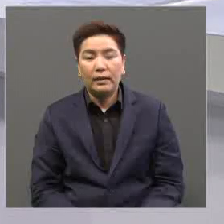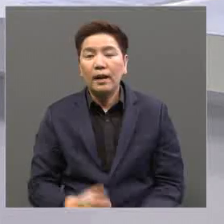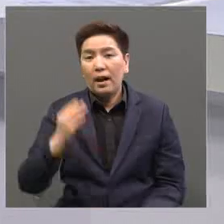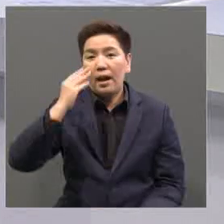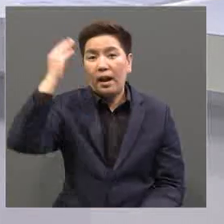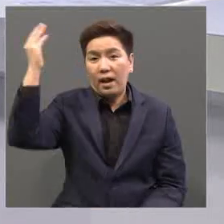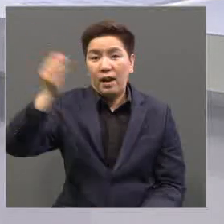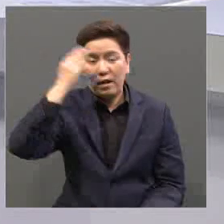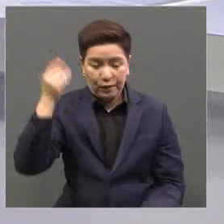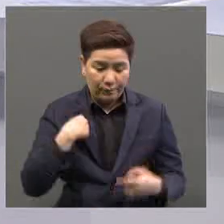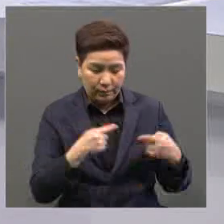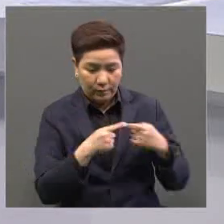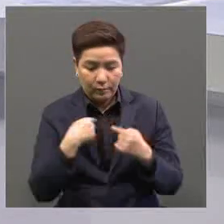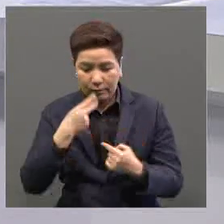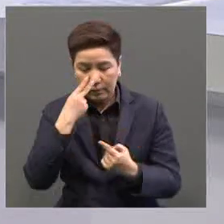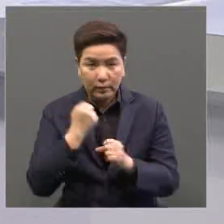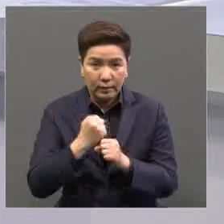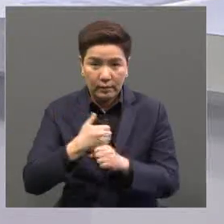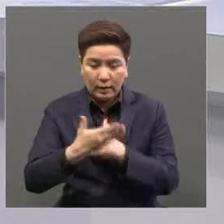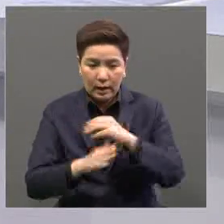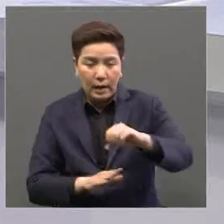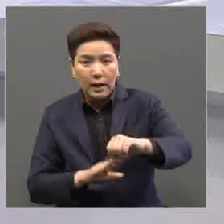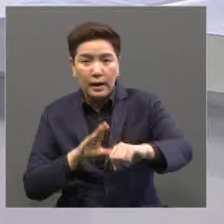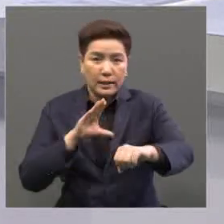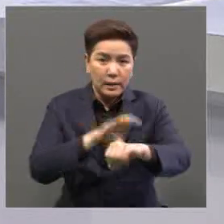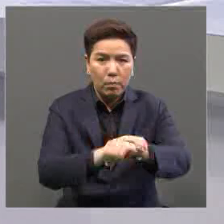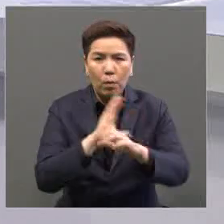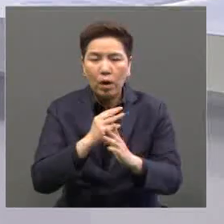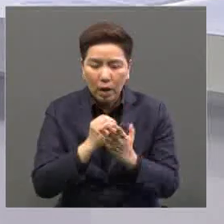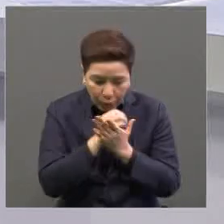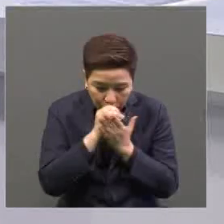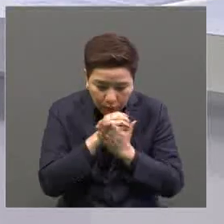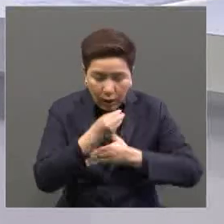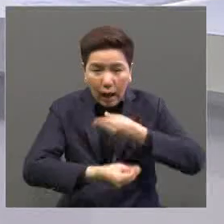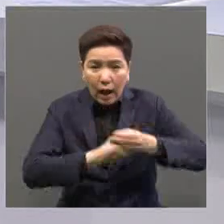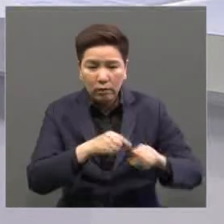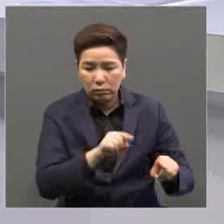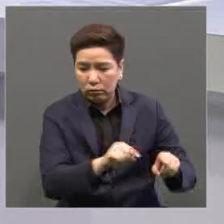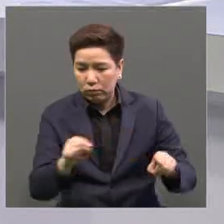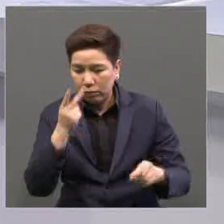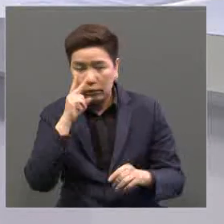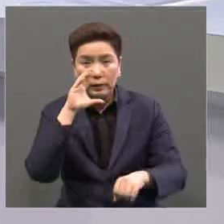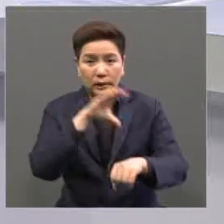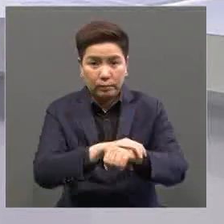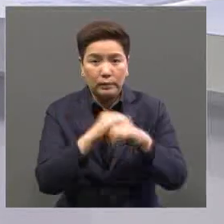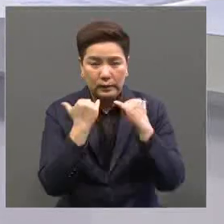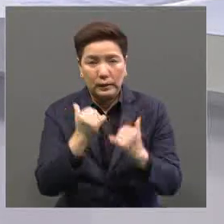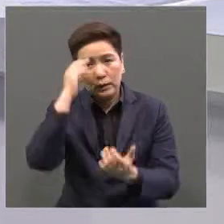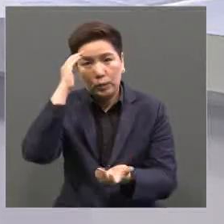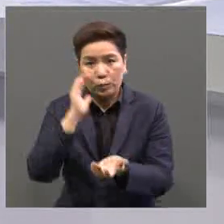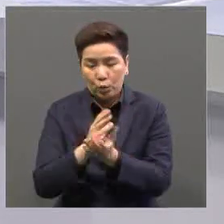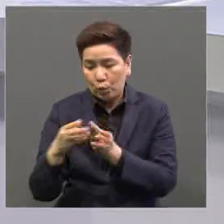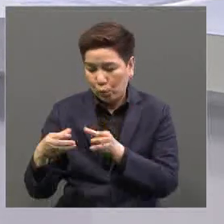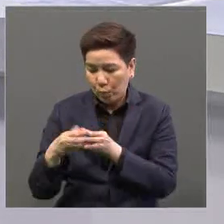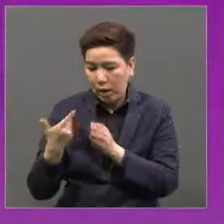จากเรื่องสภาพอากาศนะครับมาต่อกันที่เรื่องของการเดินหน้าปราบปรามขบวนการค้ายาเสพติดอย่างต่อเนื่องนะครับอย่างวันนี้เนี่ยทางตำรวจเ